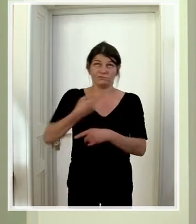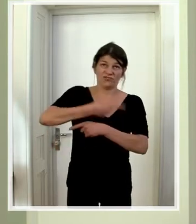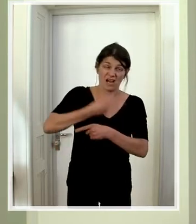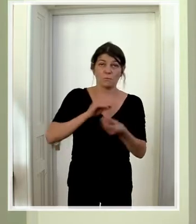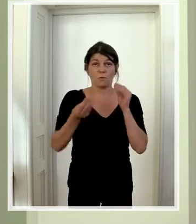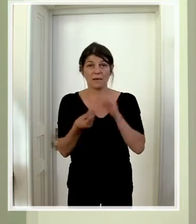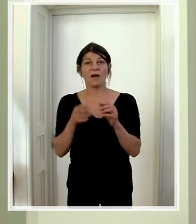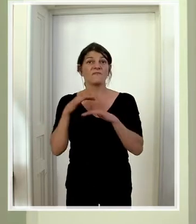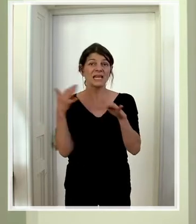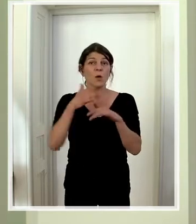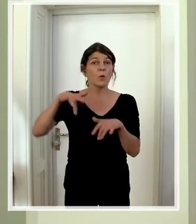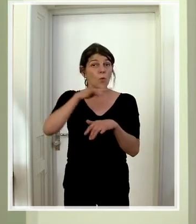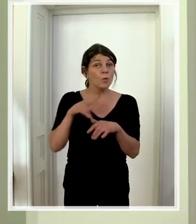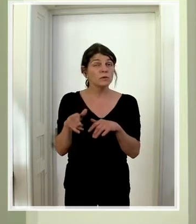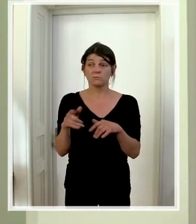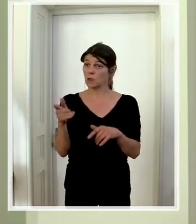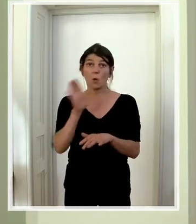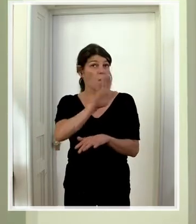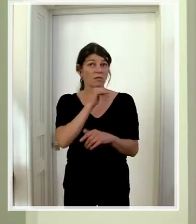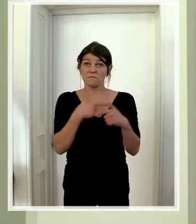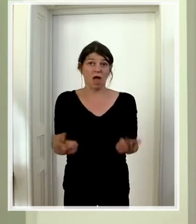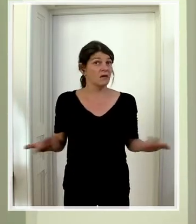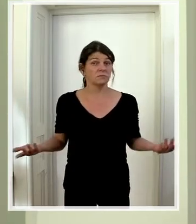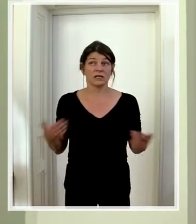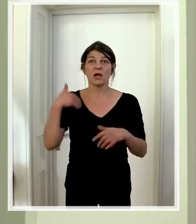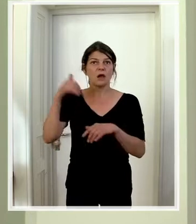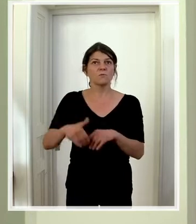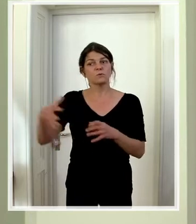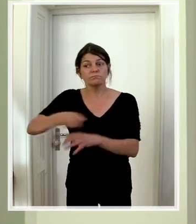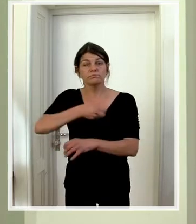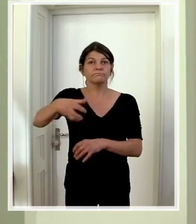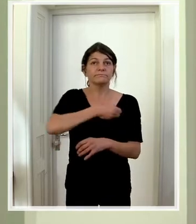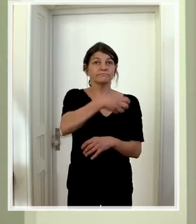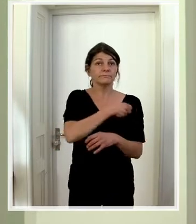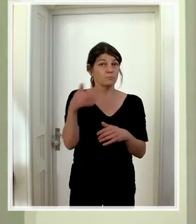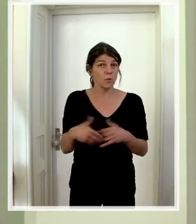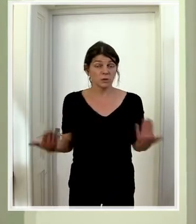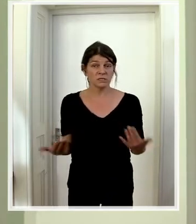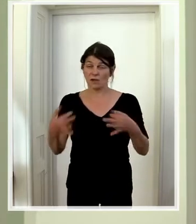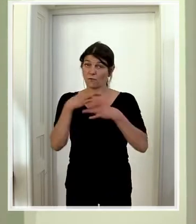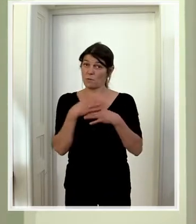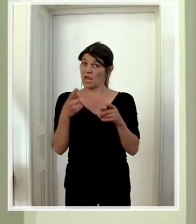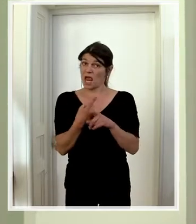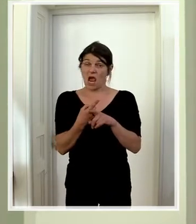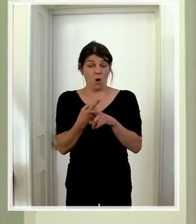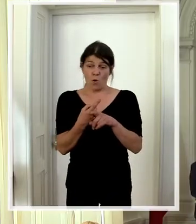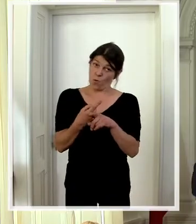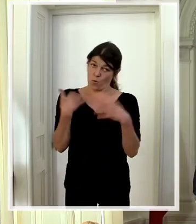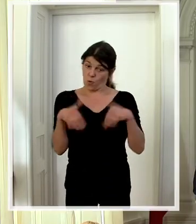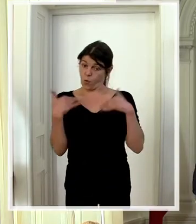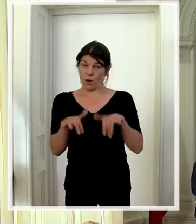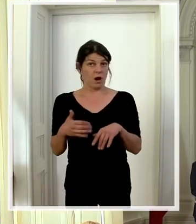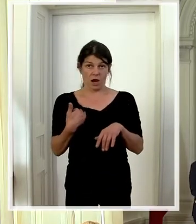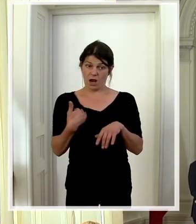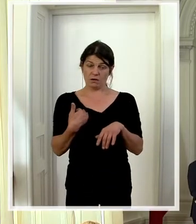Haufen Grundstücke, die nicht im Besitz vom Land sind. Die müssen noch enteignet werden, etc. Das ist für mich auch ein Vorgehen, das für mich nicht in Frage